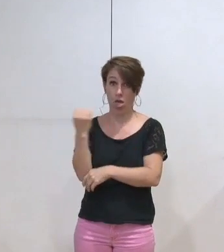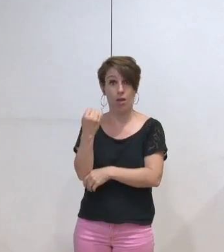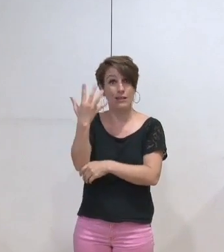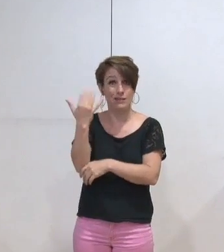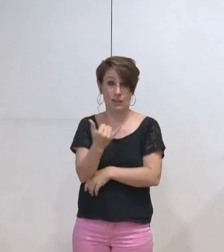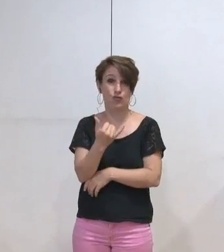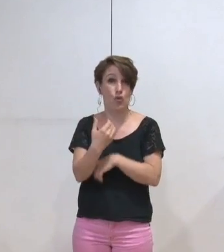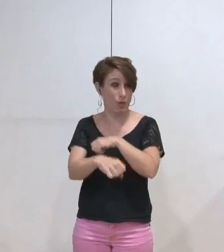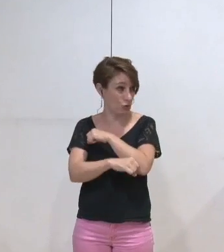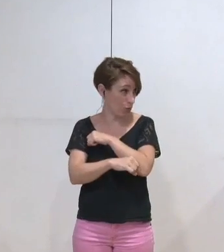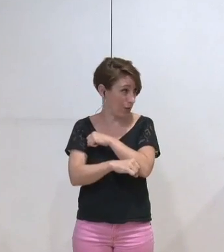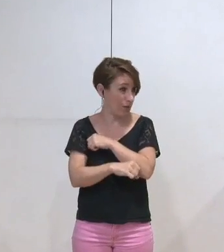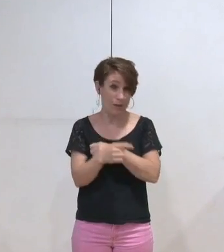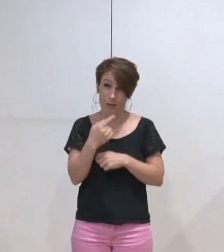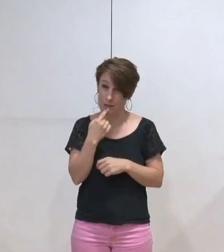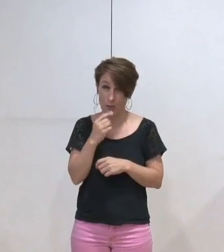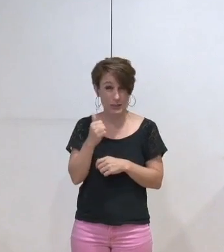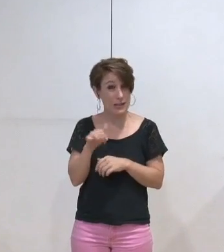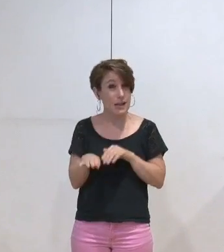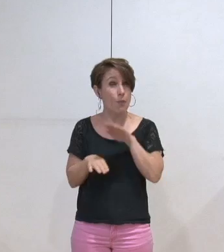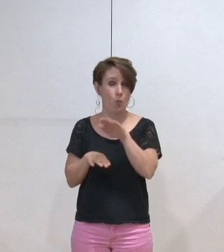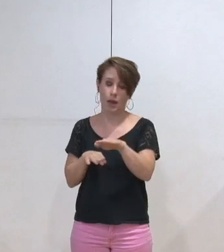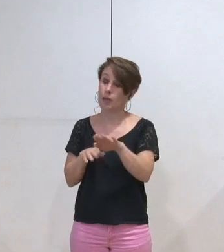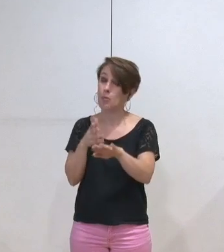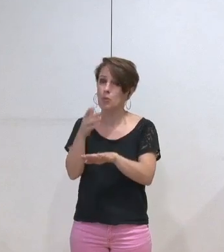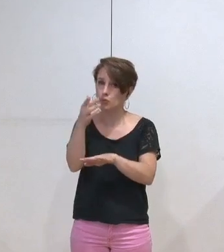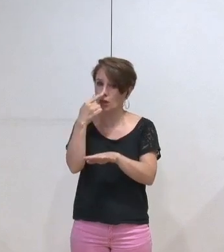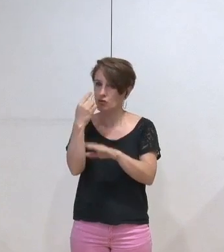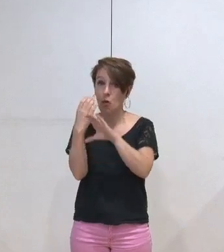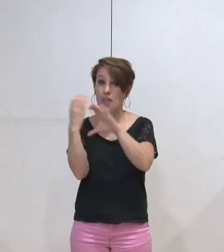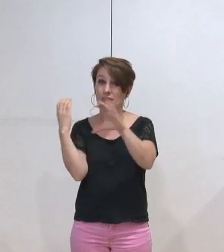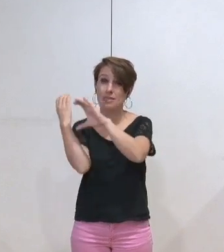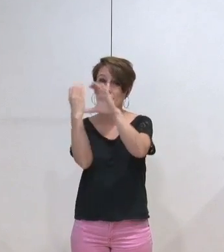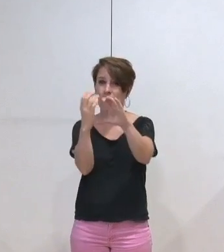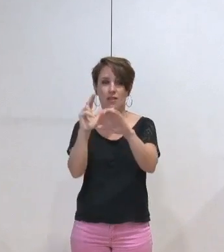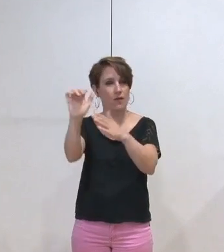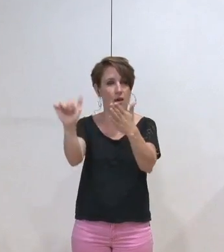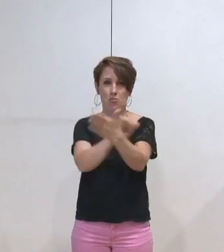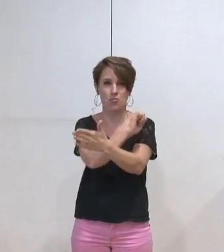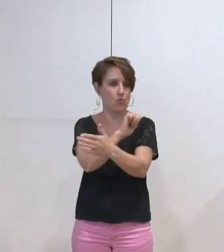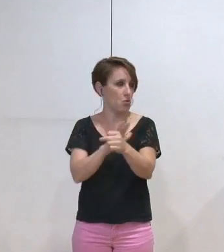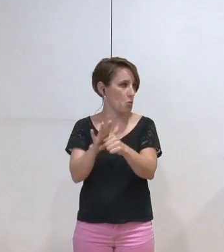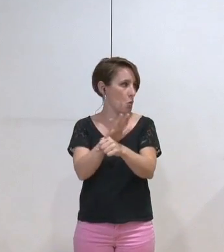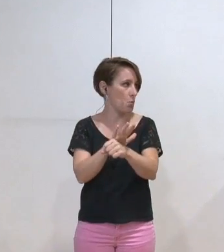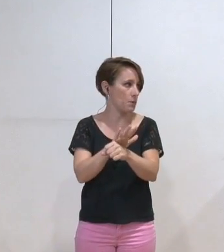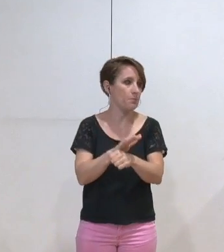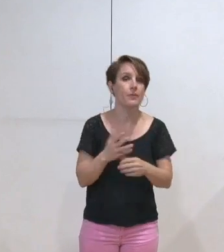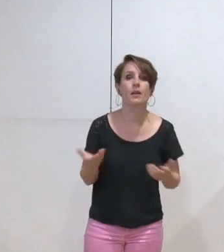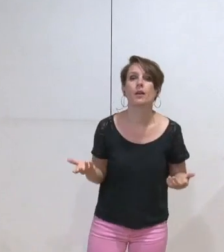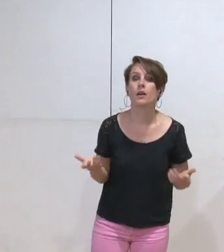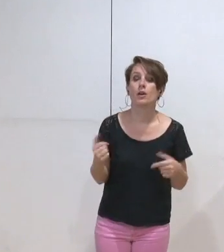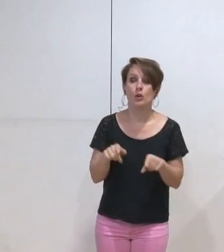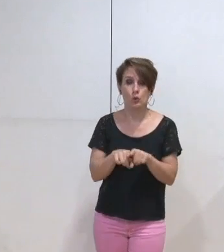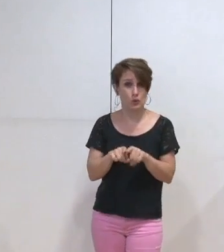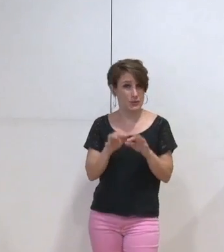une possible suppression complète de cette navette c'est à craindre de plus vous ne cdez pas sur les REP sur les repas pardon préparé à la